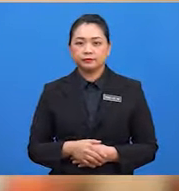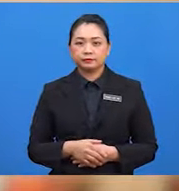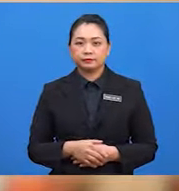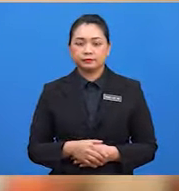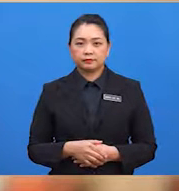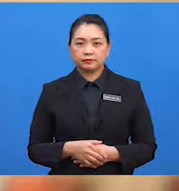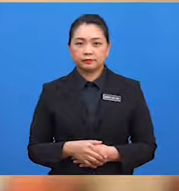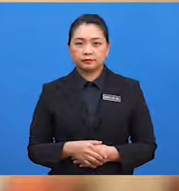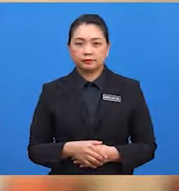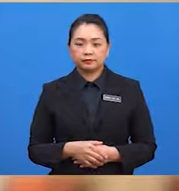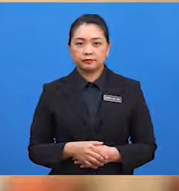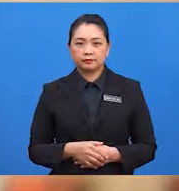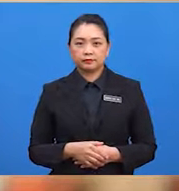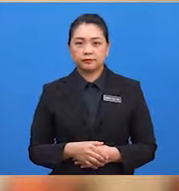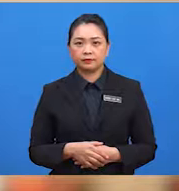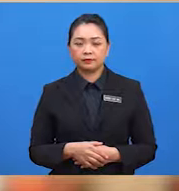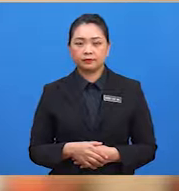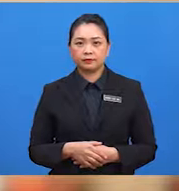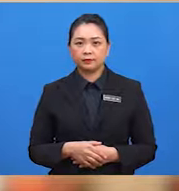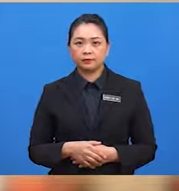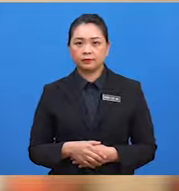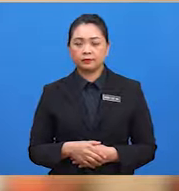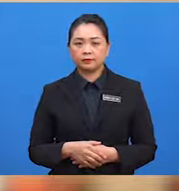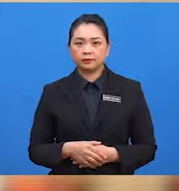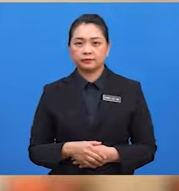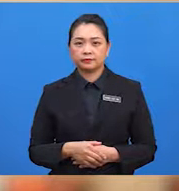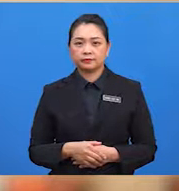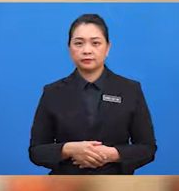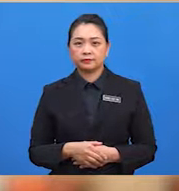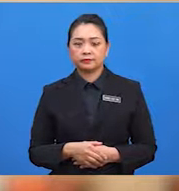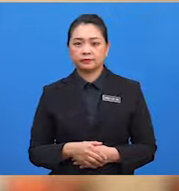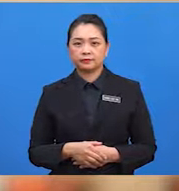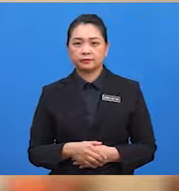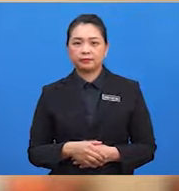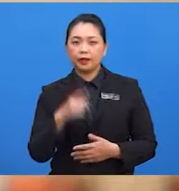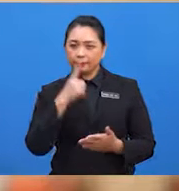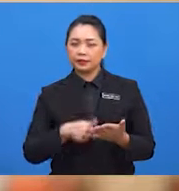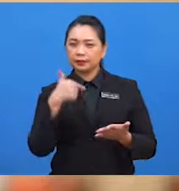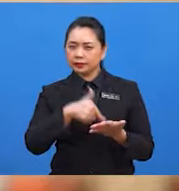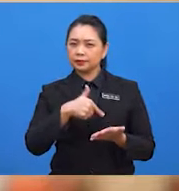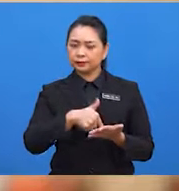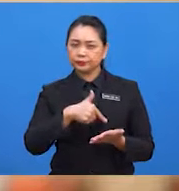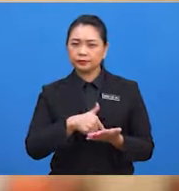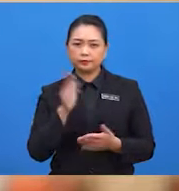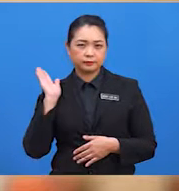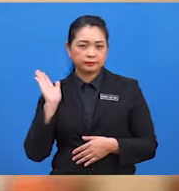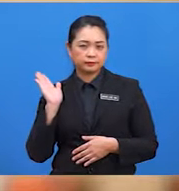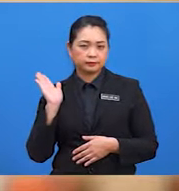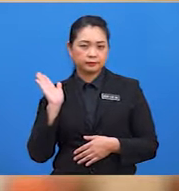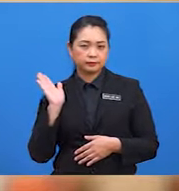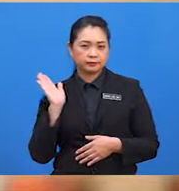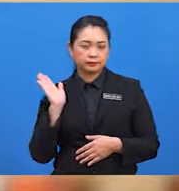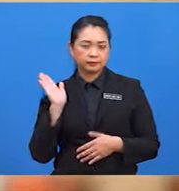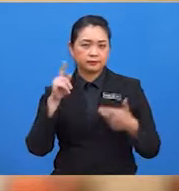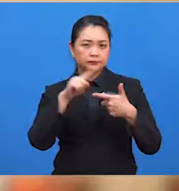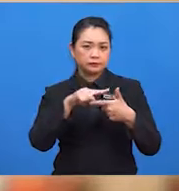ini menunjukkan tamadun apa ya murid-murid? Tamadun apa lagi yang cikgu tak sebut? Tamadun Mesir Purba